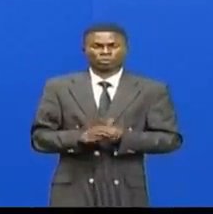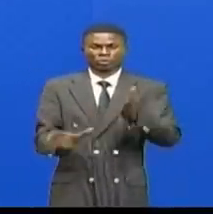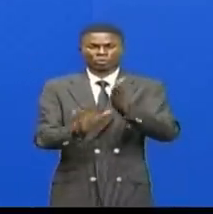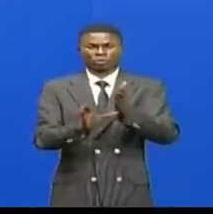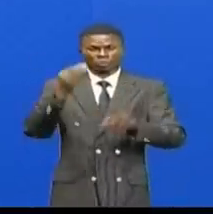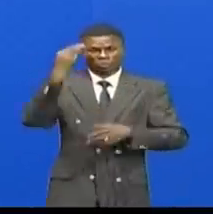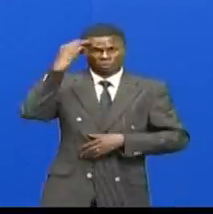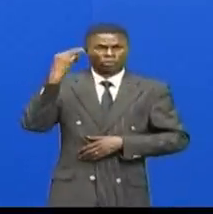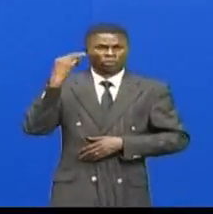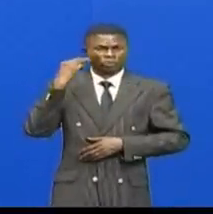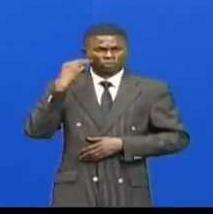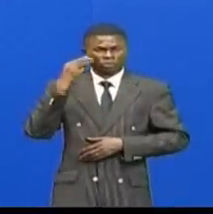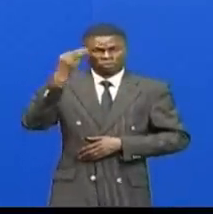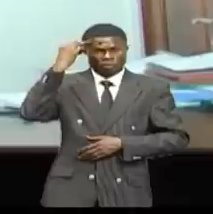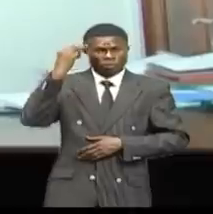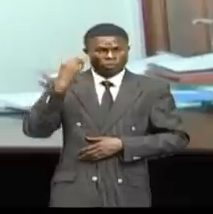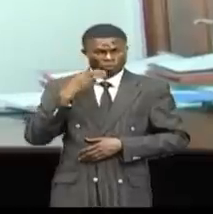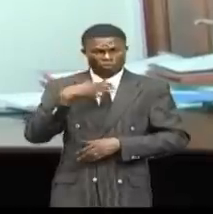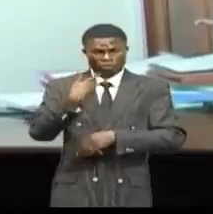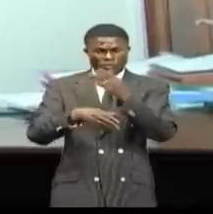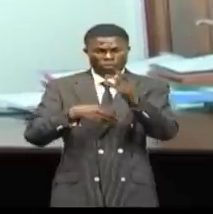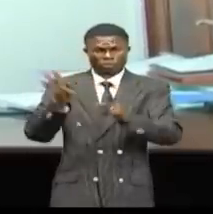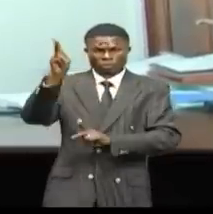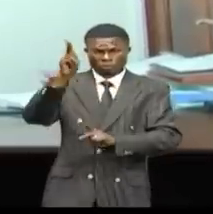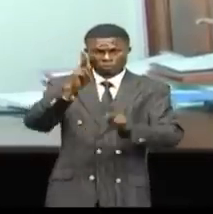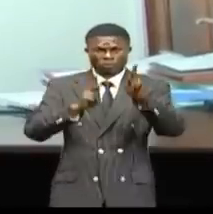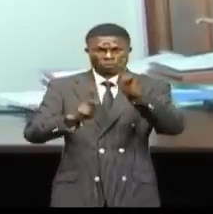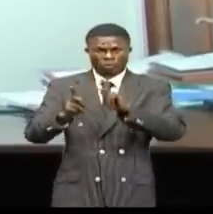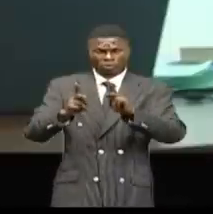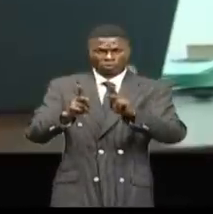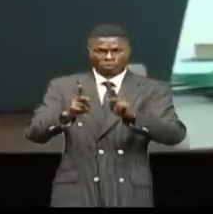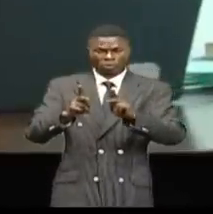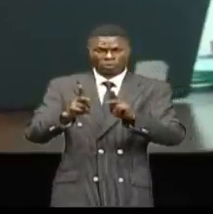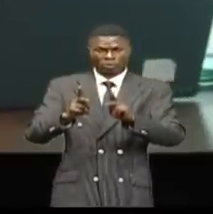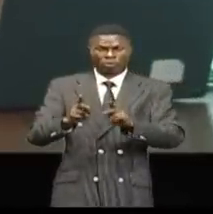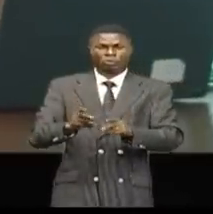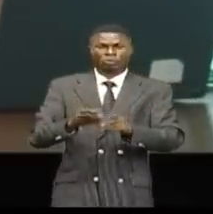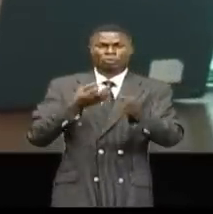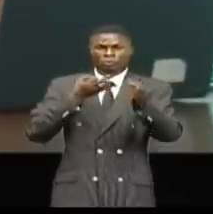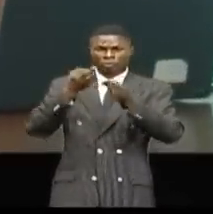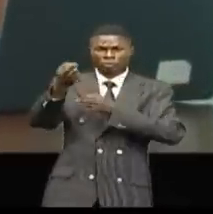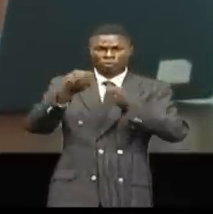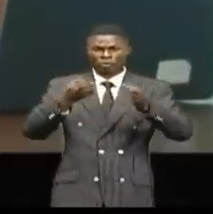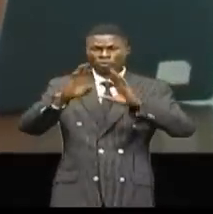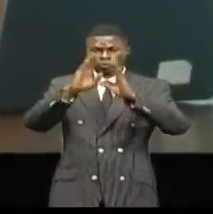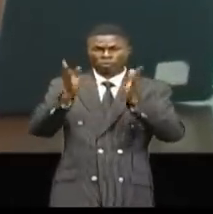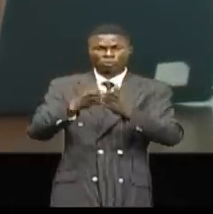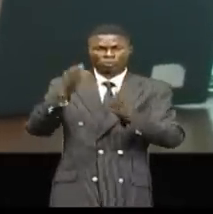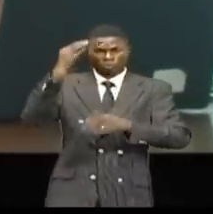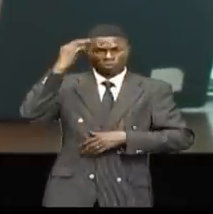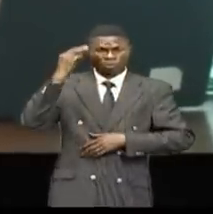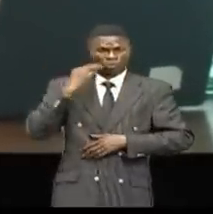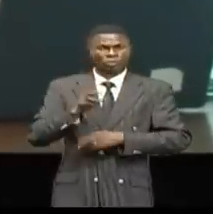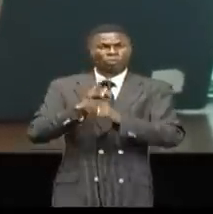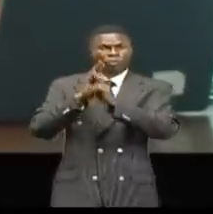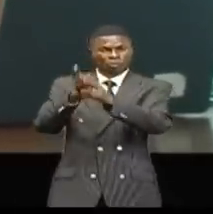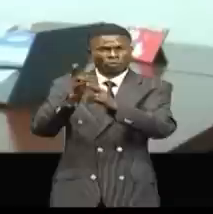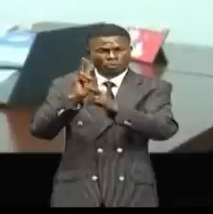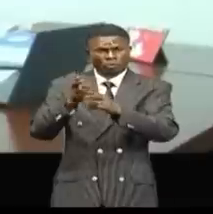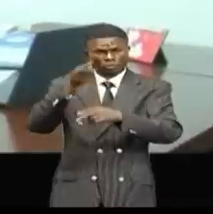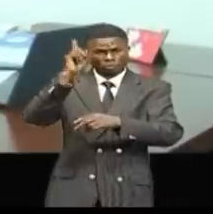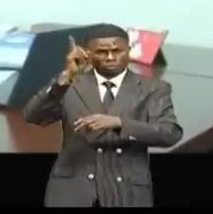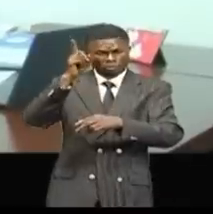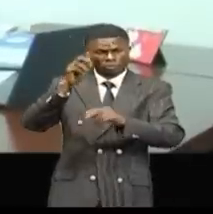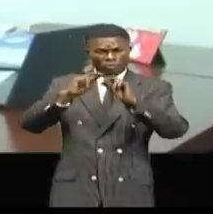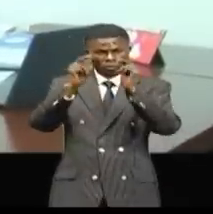vice-premier ministre, ministre de la fonction publique, a dressé à l'attention du Conseil l'état des lieux de la première